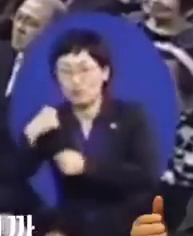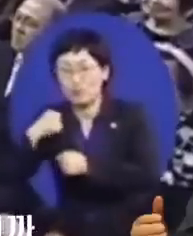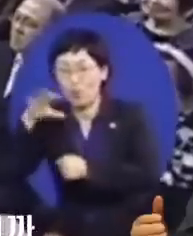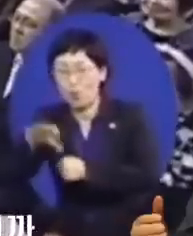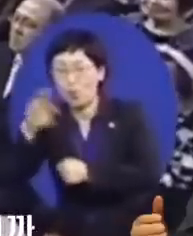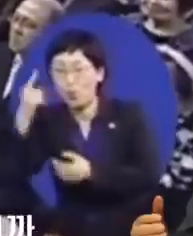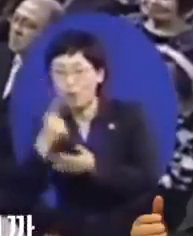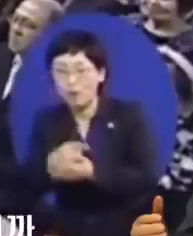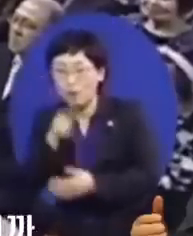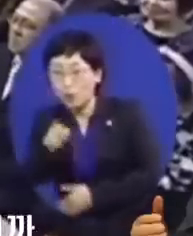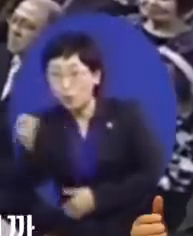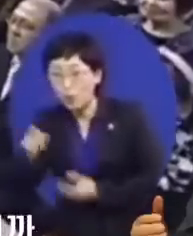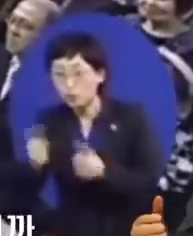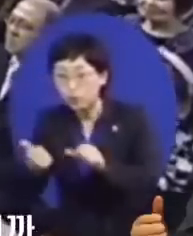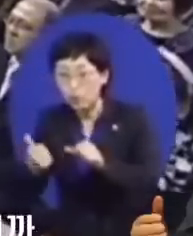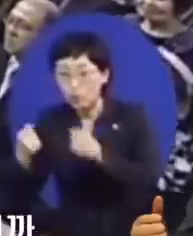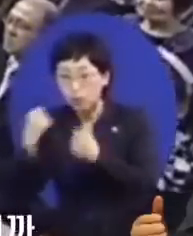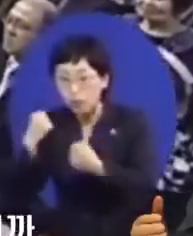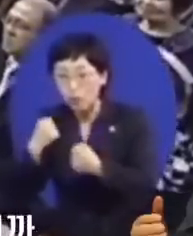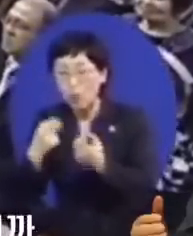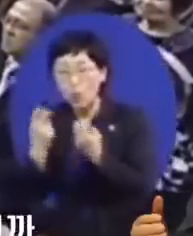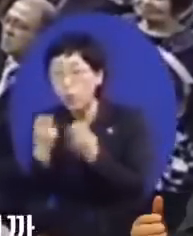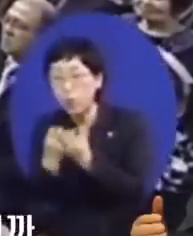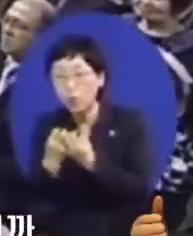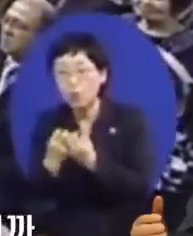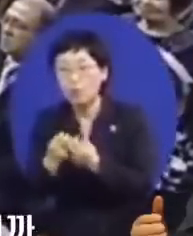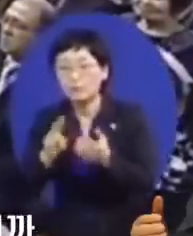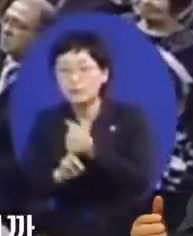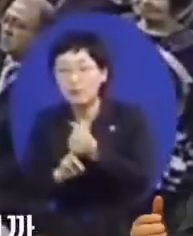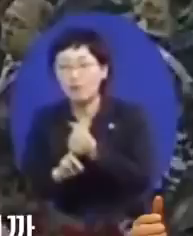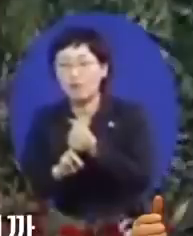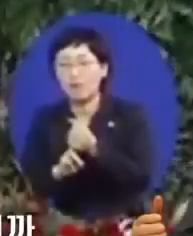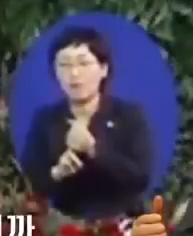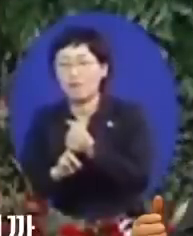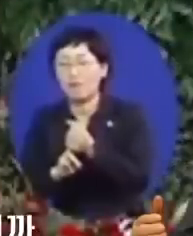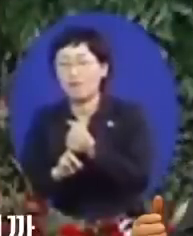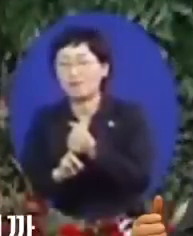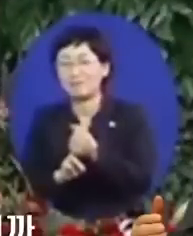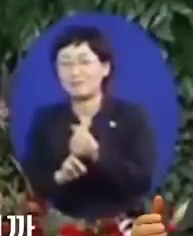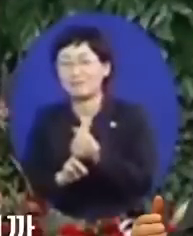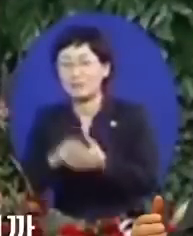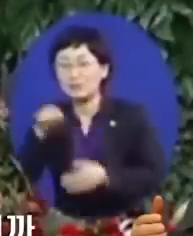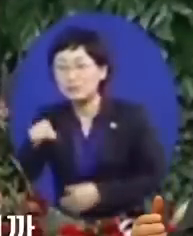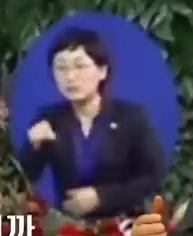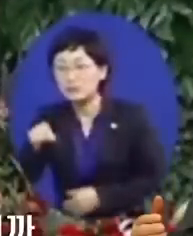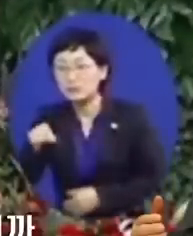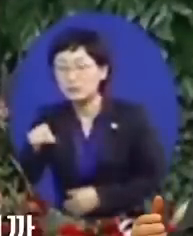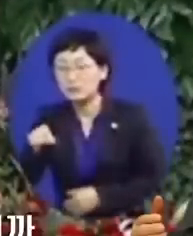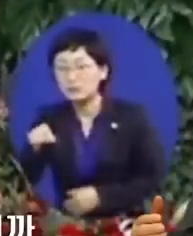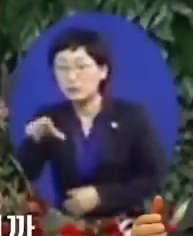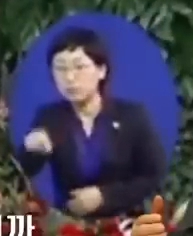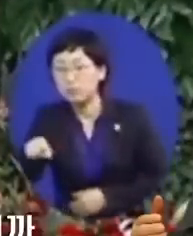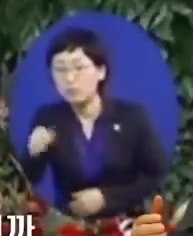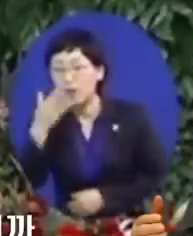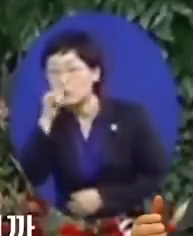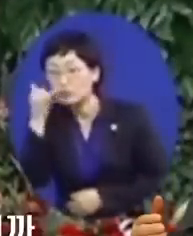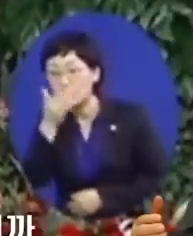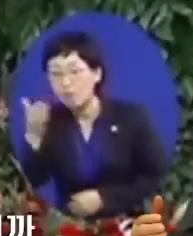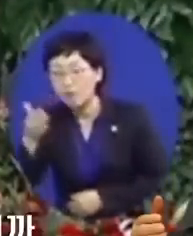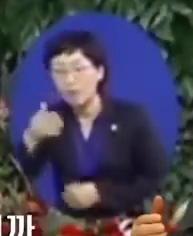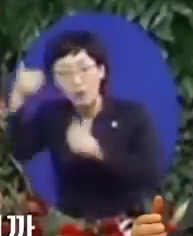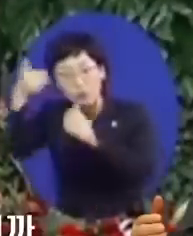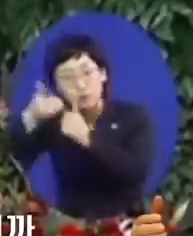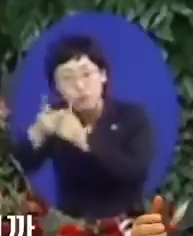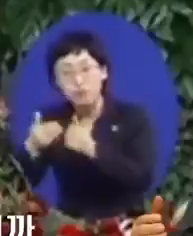너 죽을 사람들이 어떻게 해서 그런 기적으로 그 고지를 점령할 수 있었냐고 자꾸